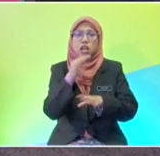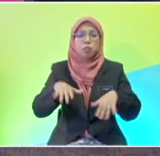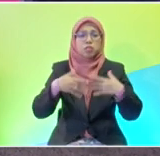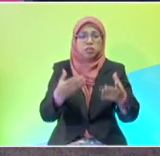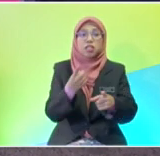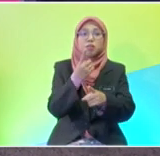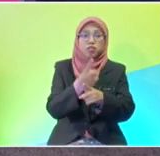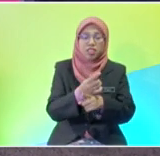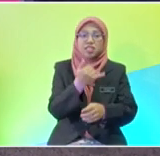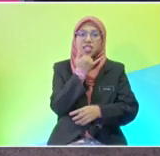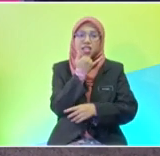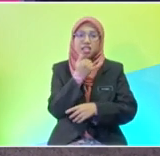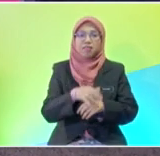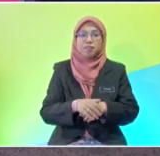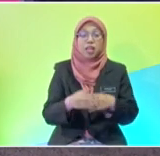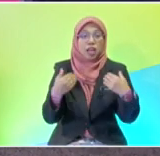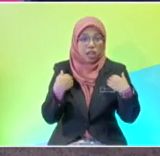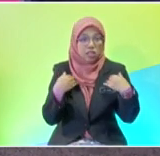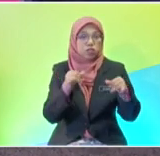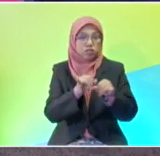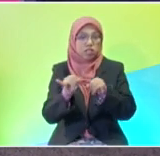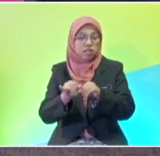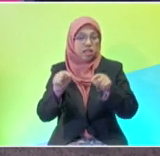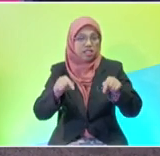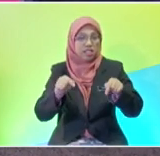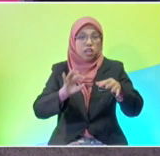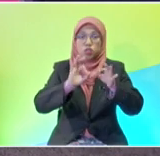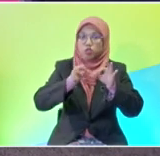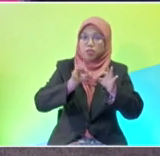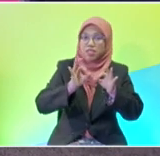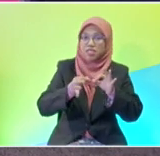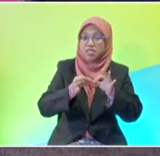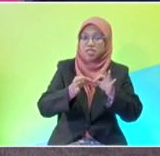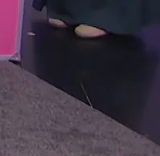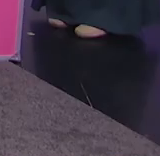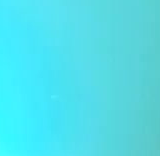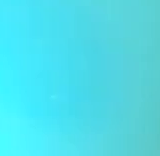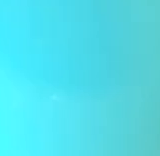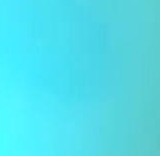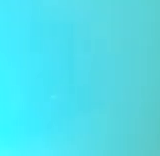Oke dan juga bisa melihat kita pada hari ini juru bahasa isyarat